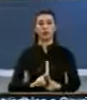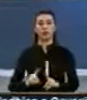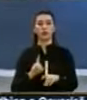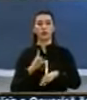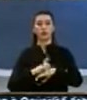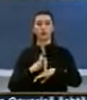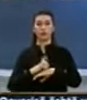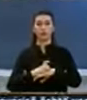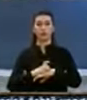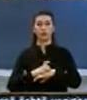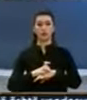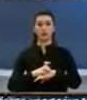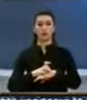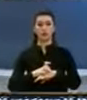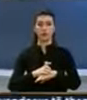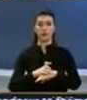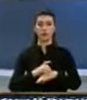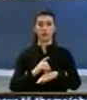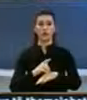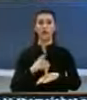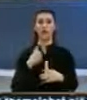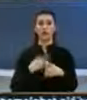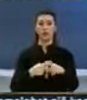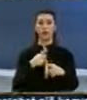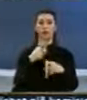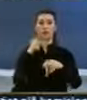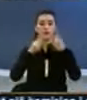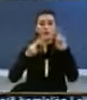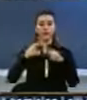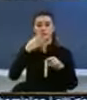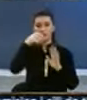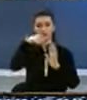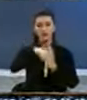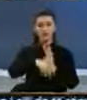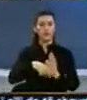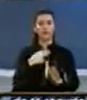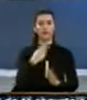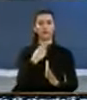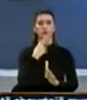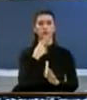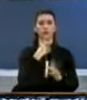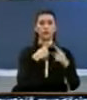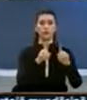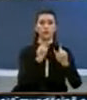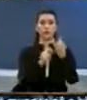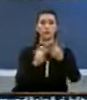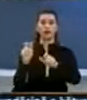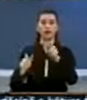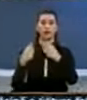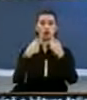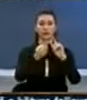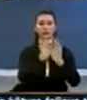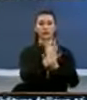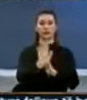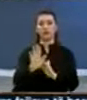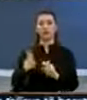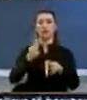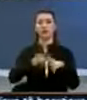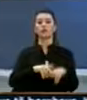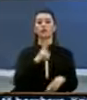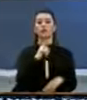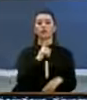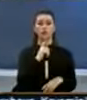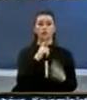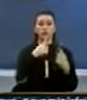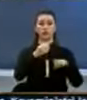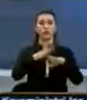kardiologji, pa hi në komentimet rreth veprimeve eventuale që janë bërë kundër individëve. Atje janë organet kompetente,